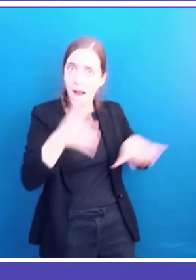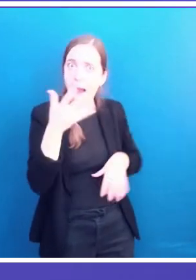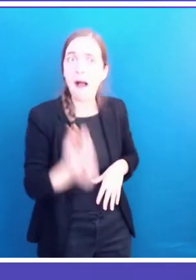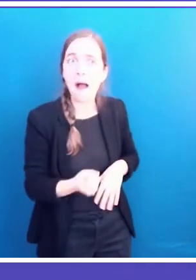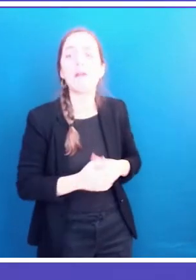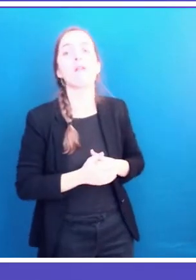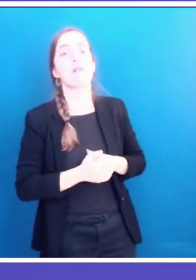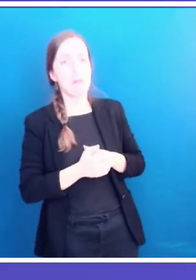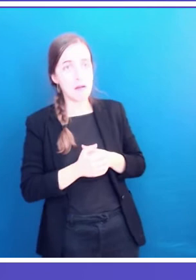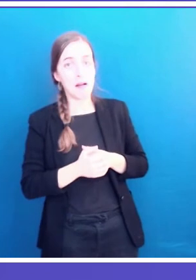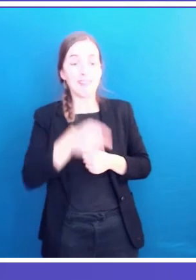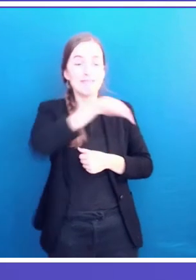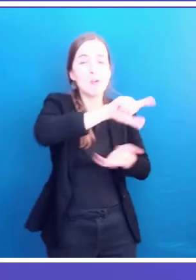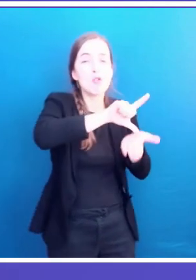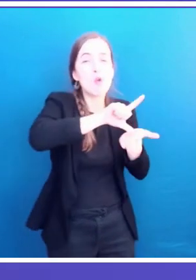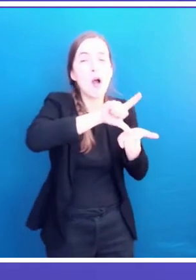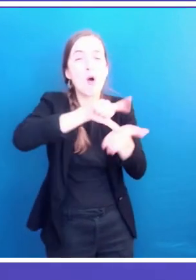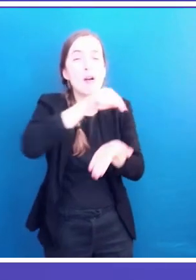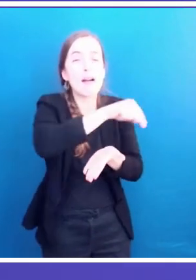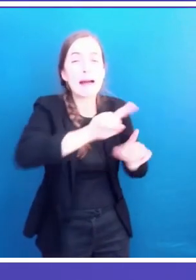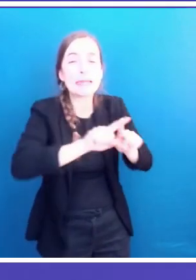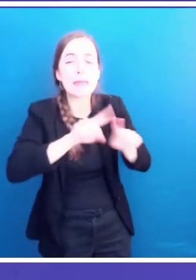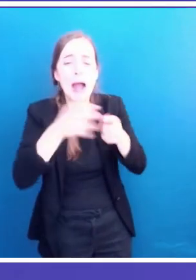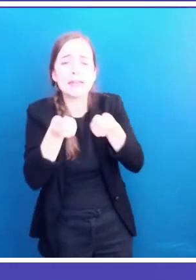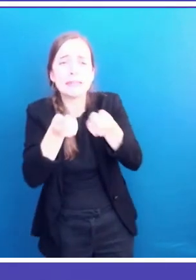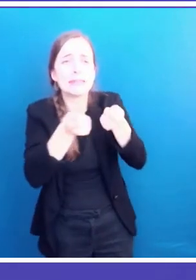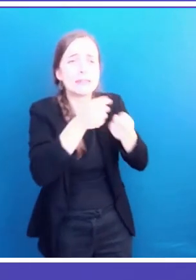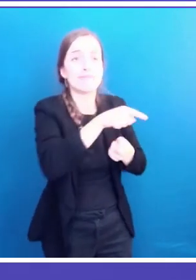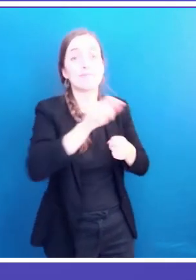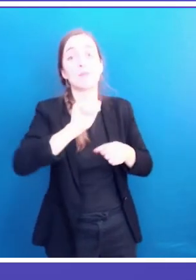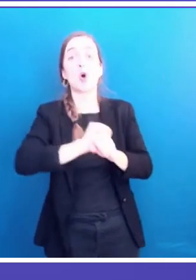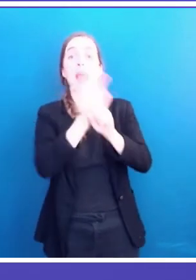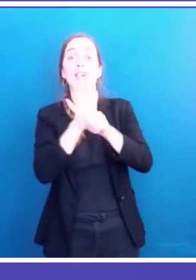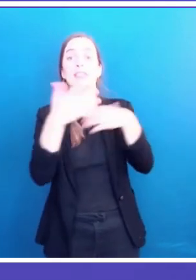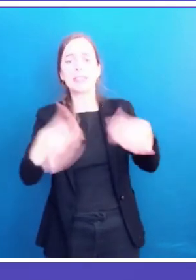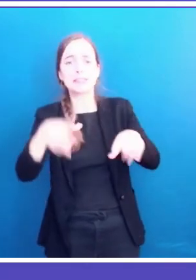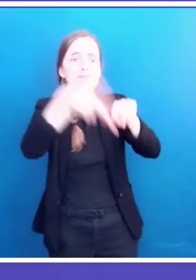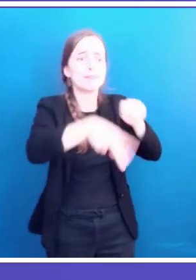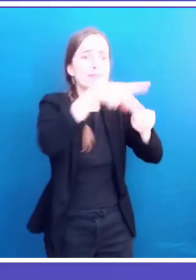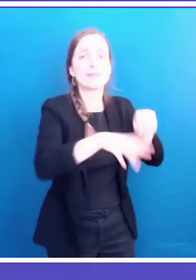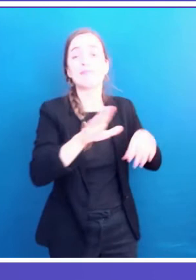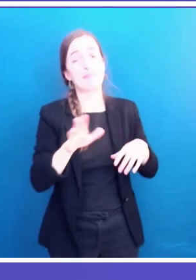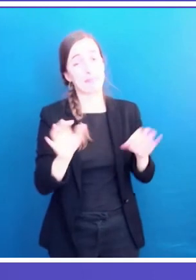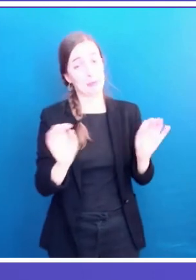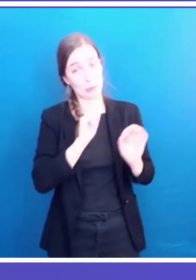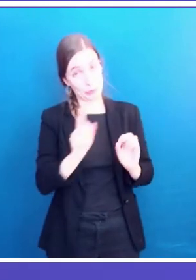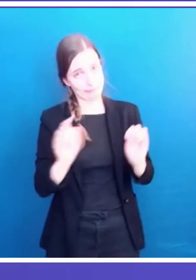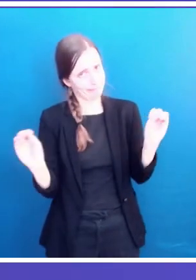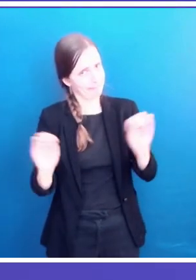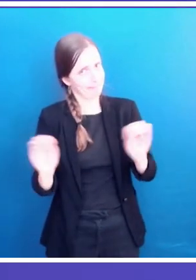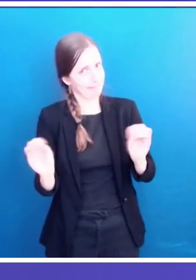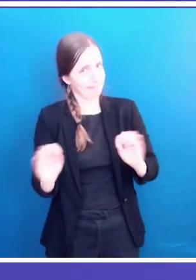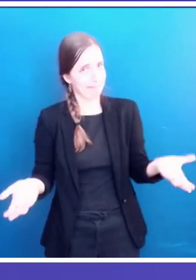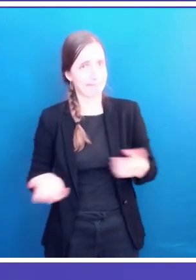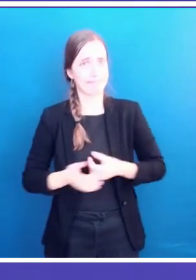الإدارة المحلية لم تؤثر بتاتا على السكان لسوء الحظ. وبالتالي هذه الممارسات الجيدة تسمح لنا